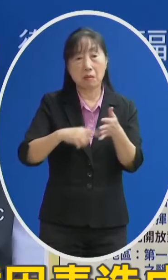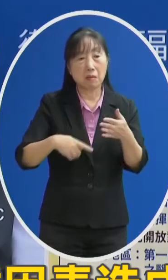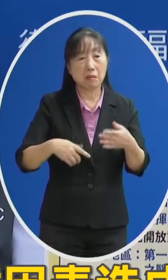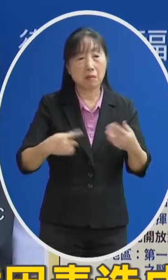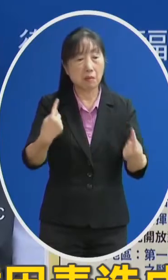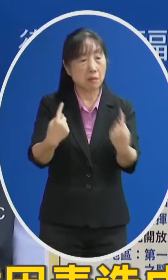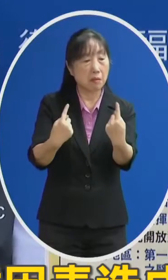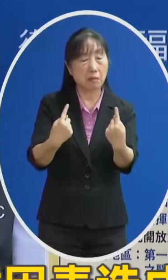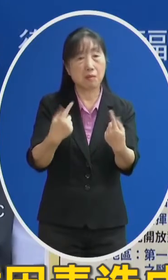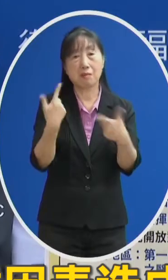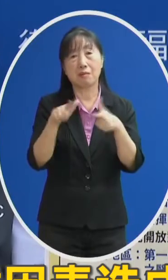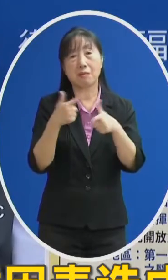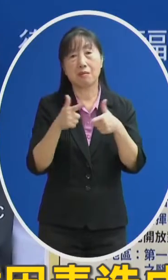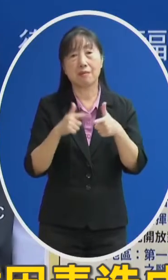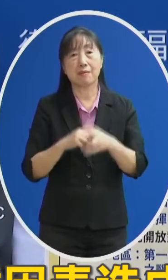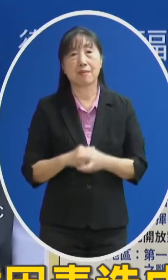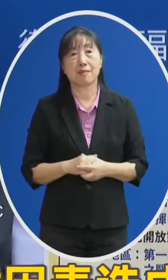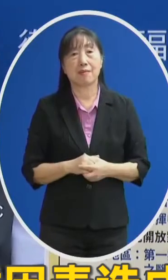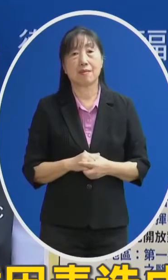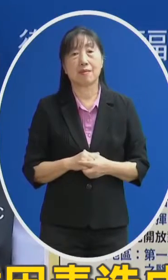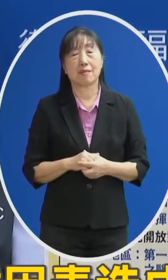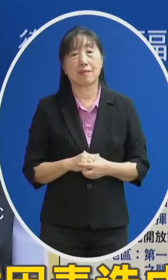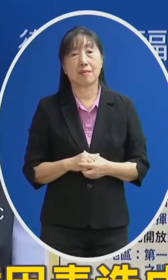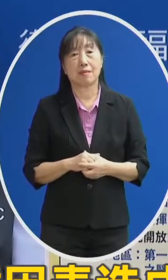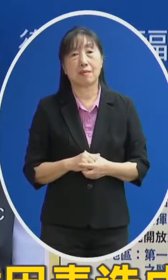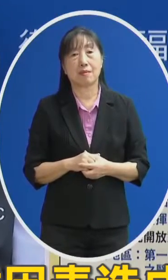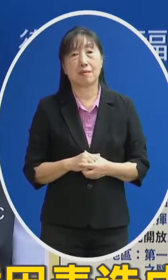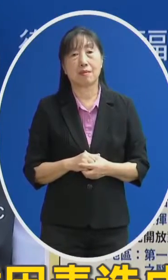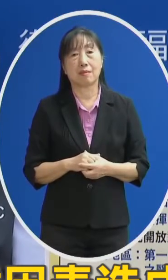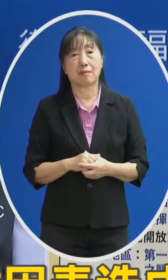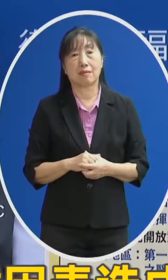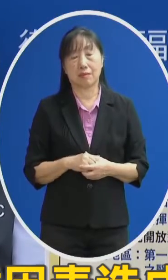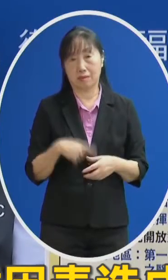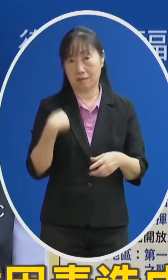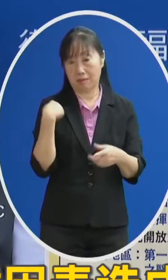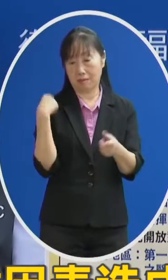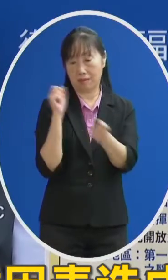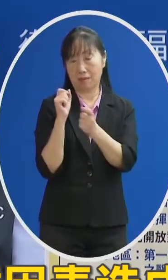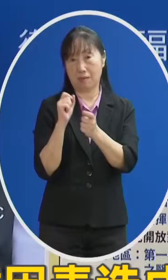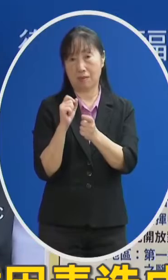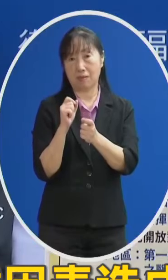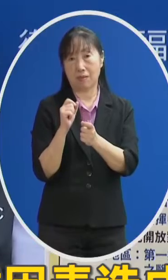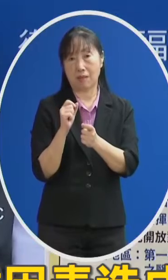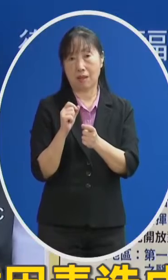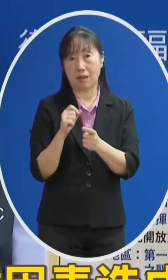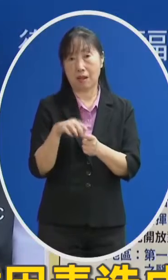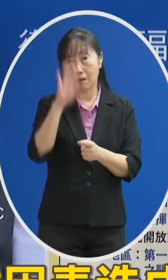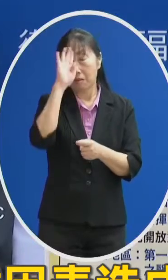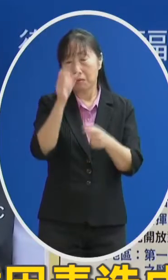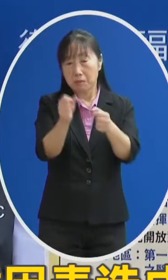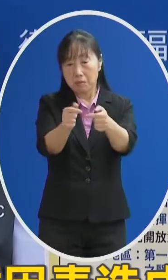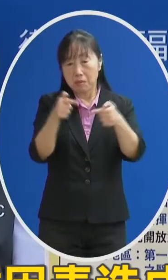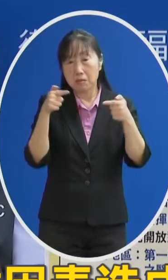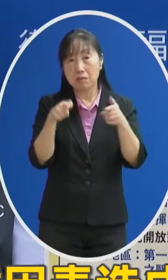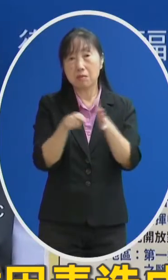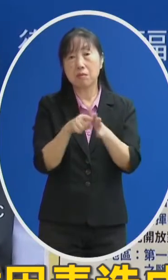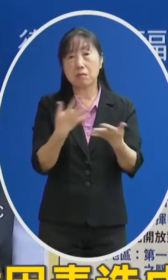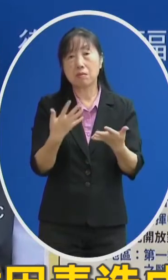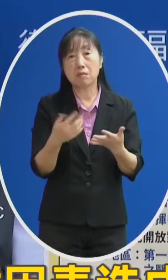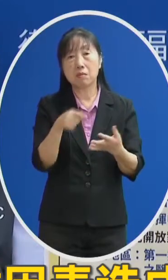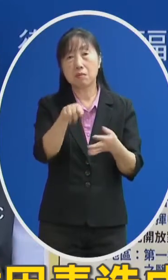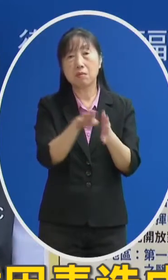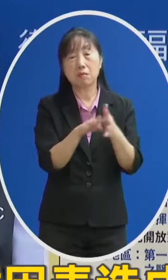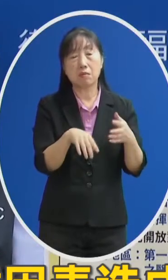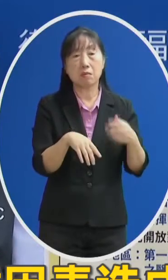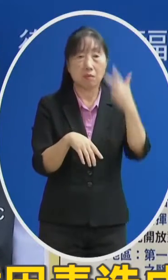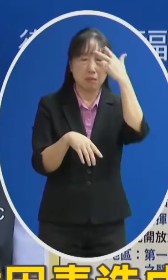哈。那此外，当然我们还是注意到说，我们最近在疫情的高峰过后的大概